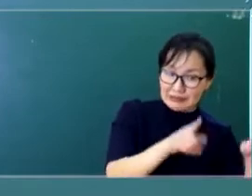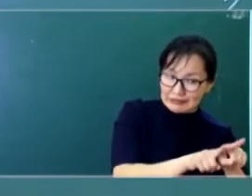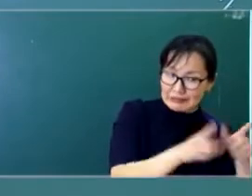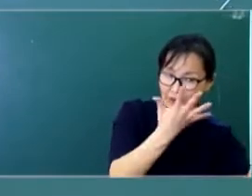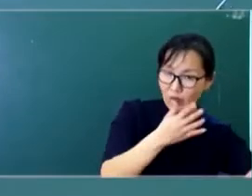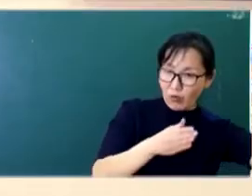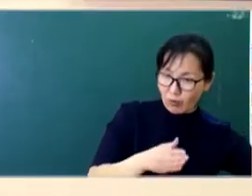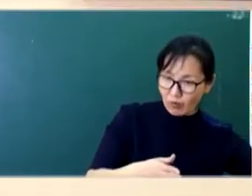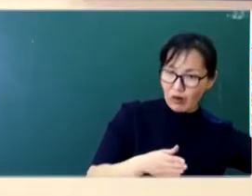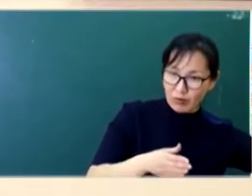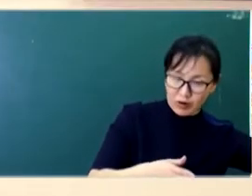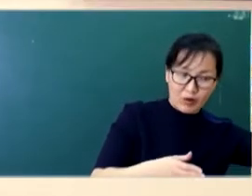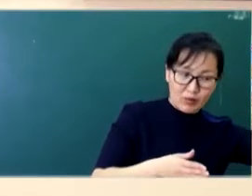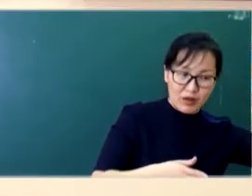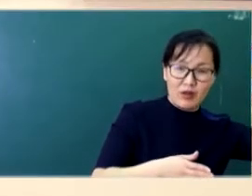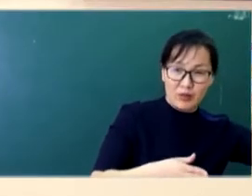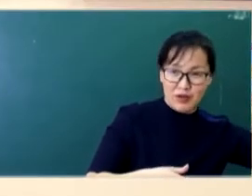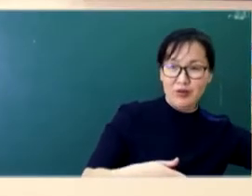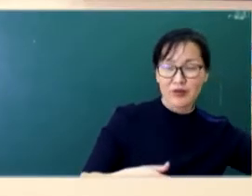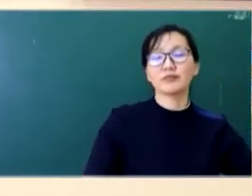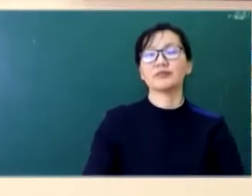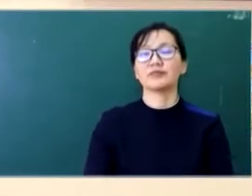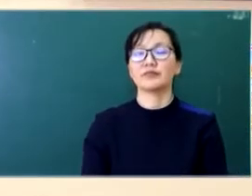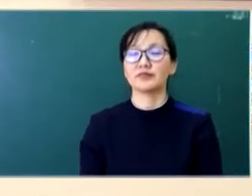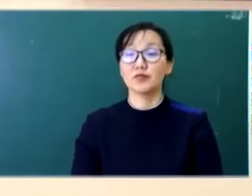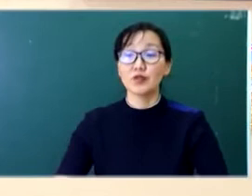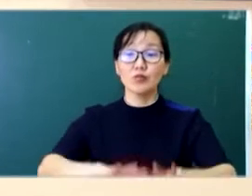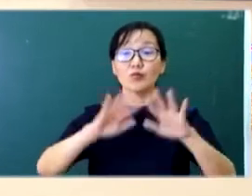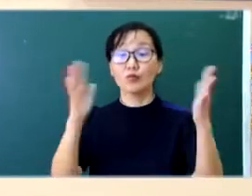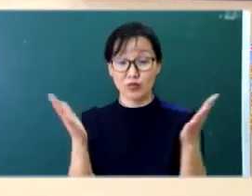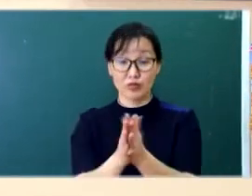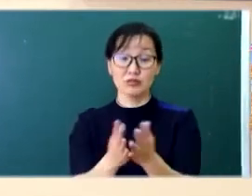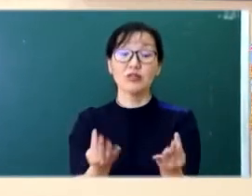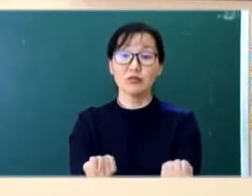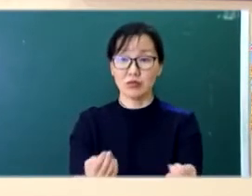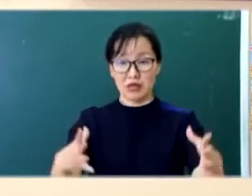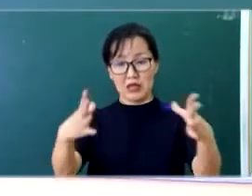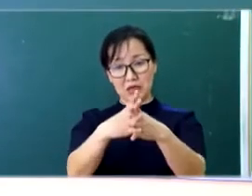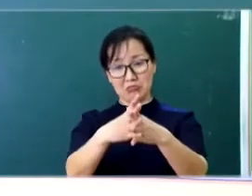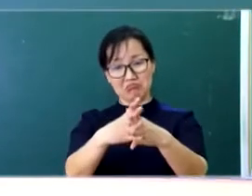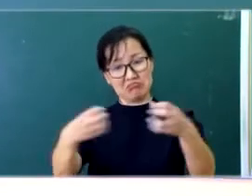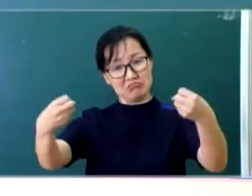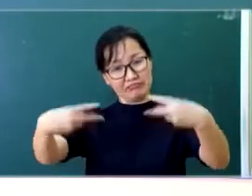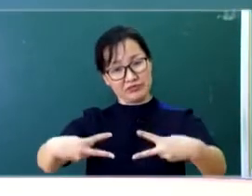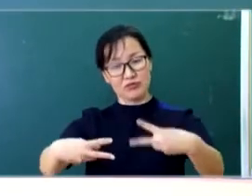нөгөө 1/128 гэдэг тоо маань одоо хаана бичигдэггүй гэхээр 1/128 маань